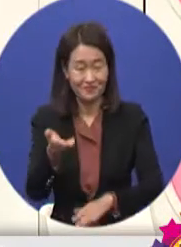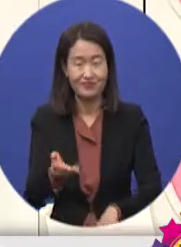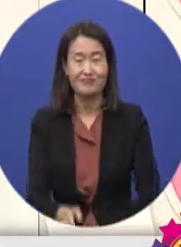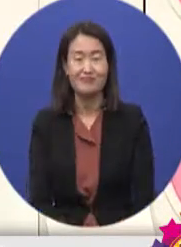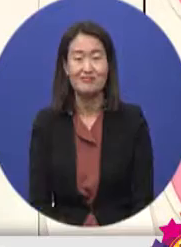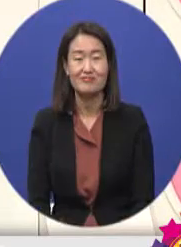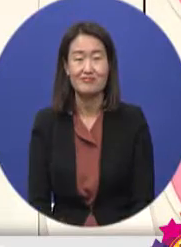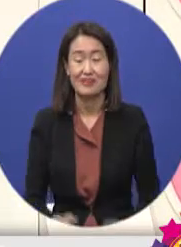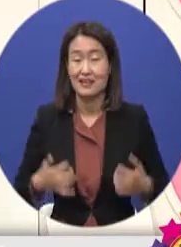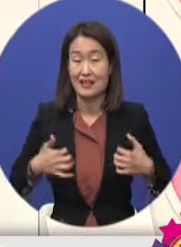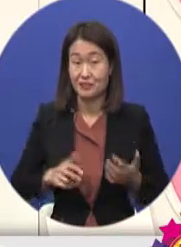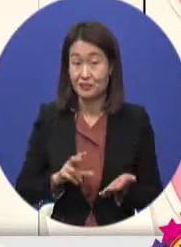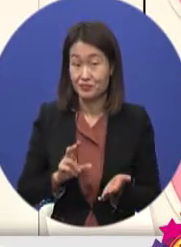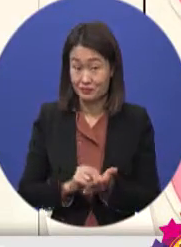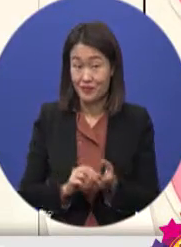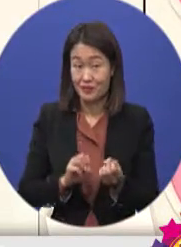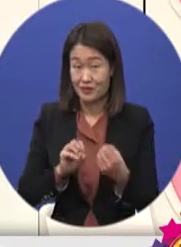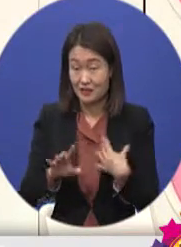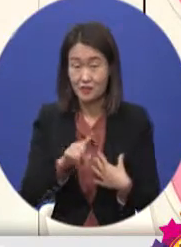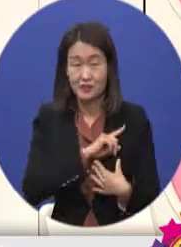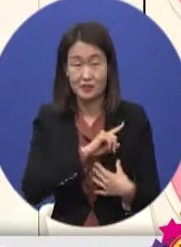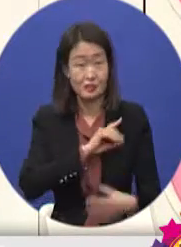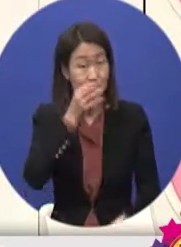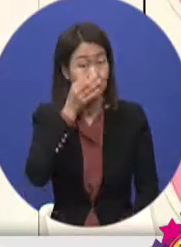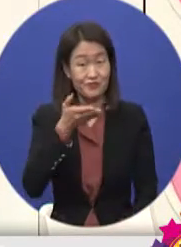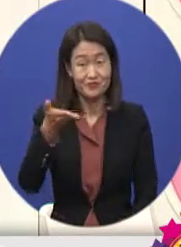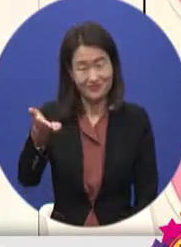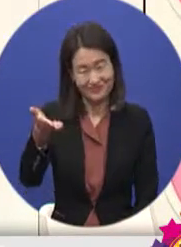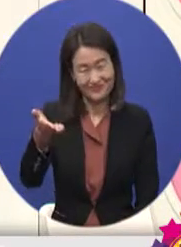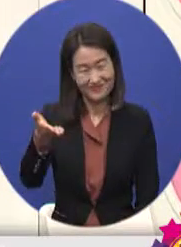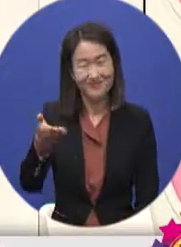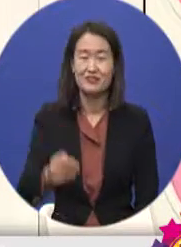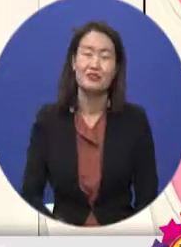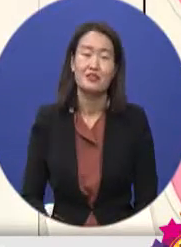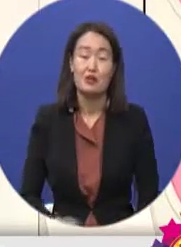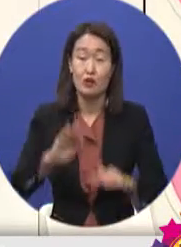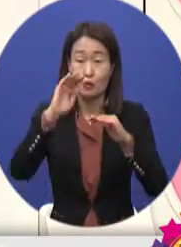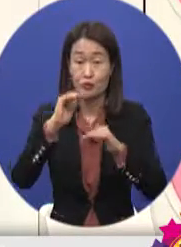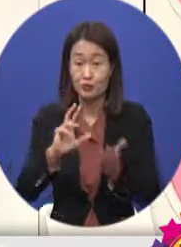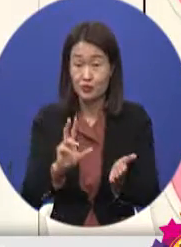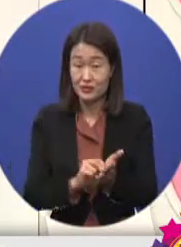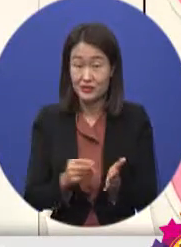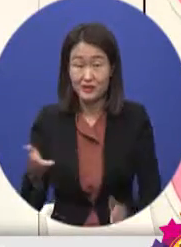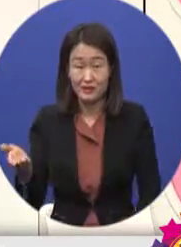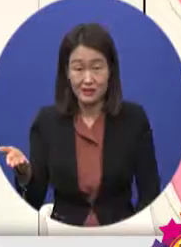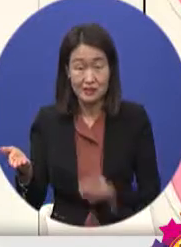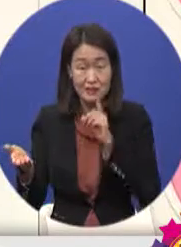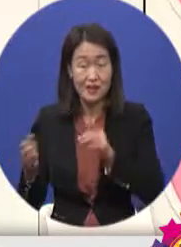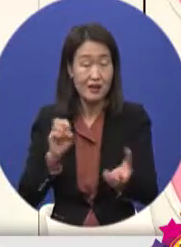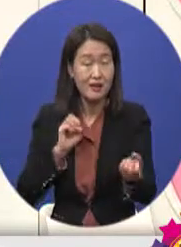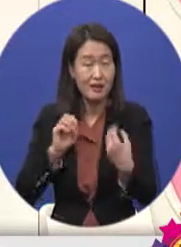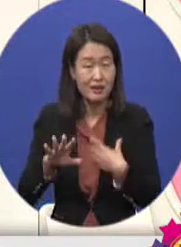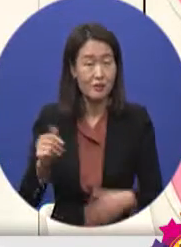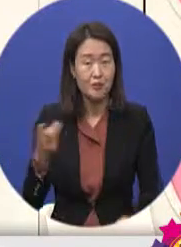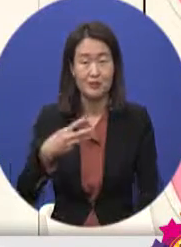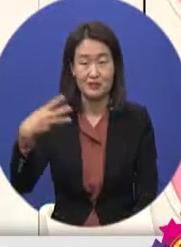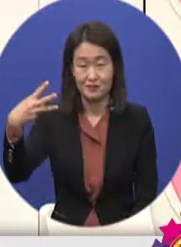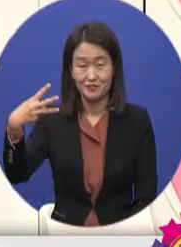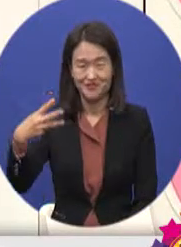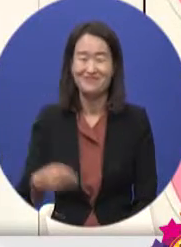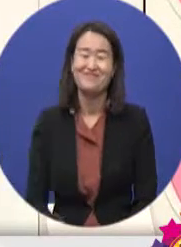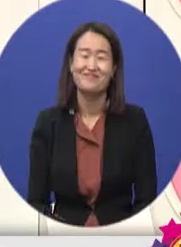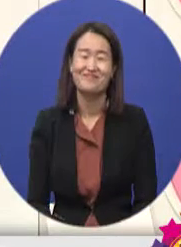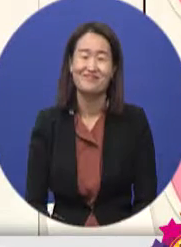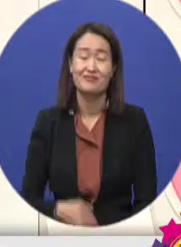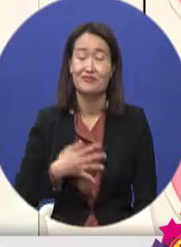아, 퀴즈 정답자 발표부터 하겠습니다. 퀴즈는요 이런 문제였어요. 정답은 바로